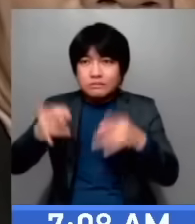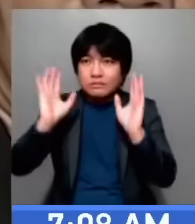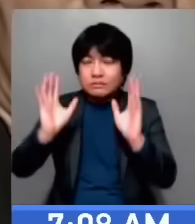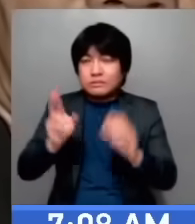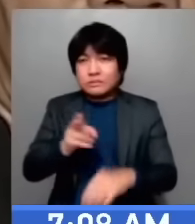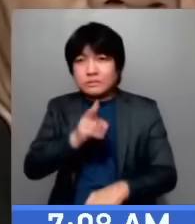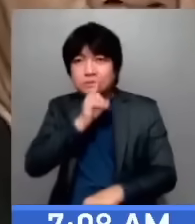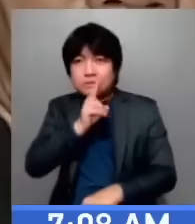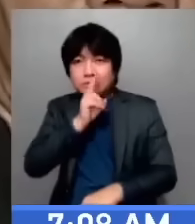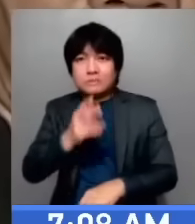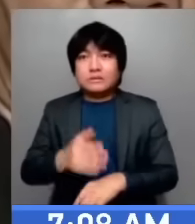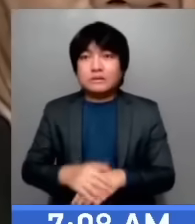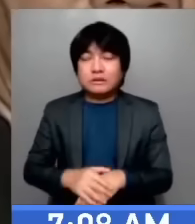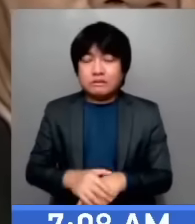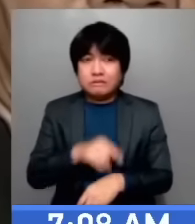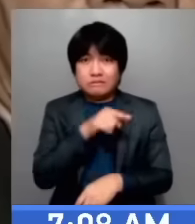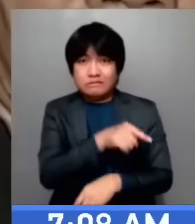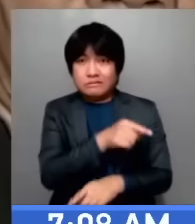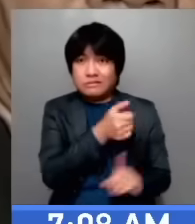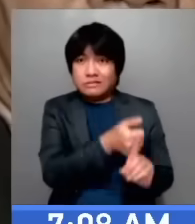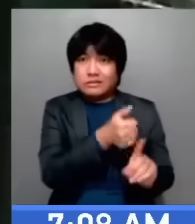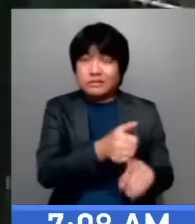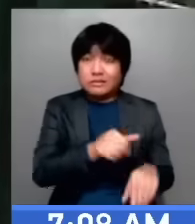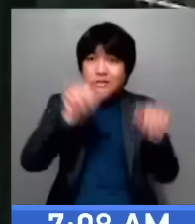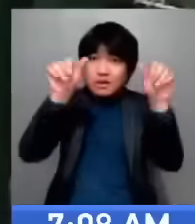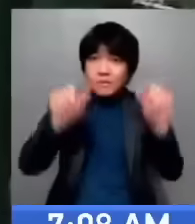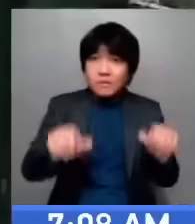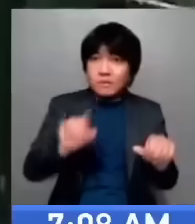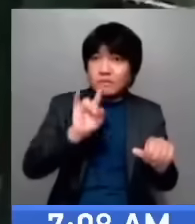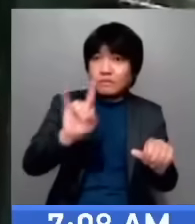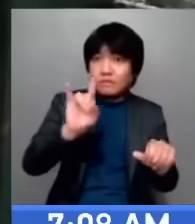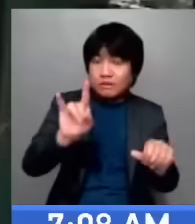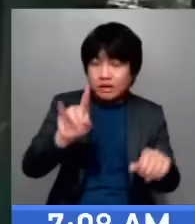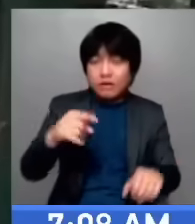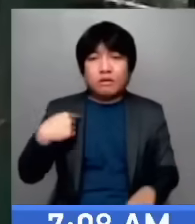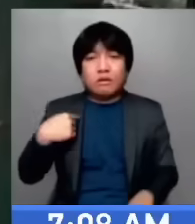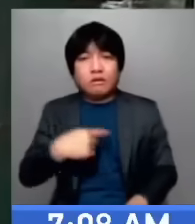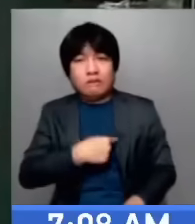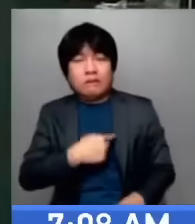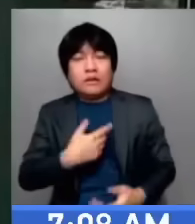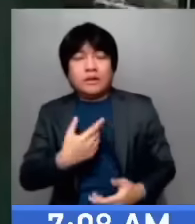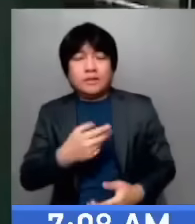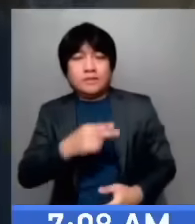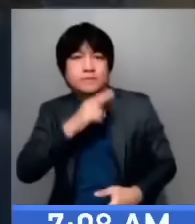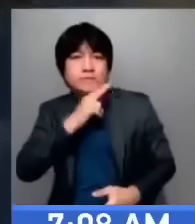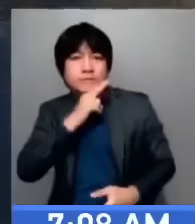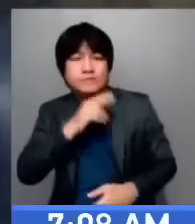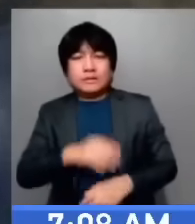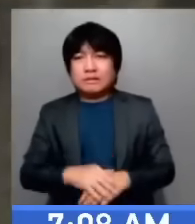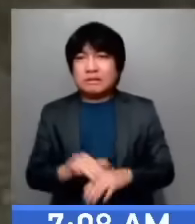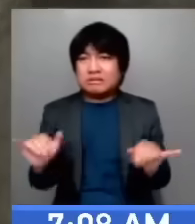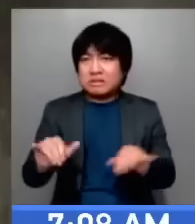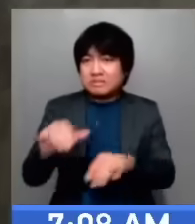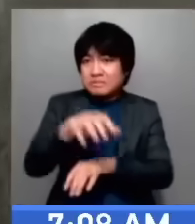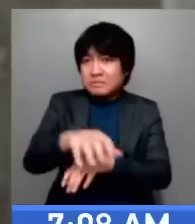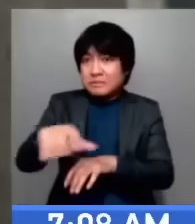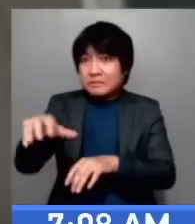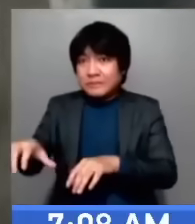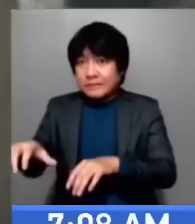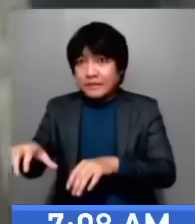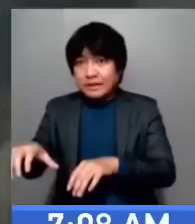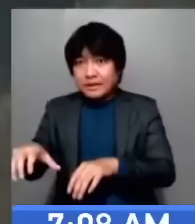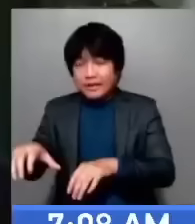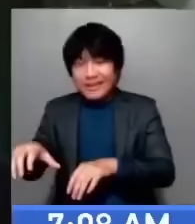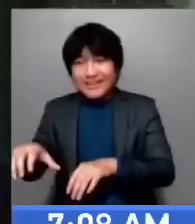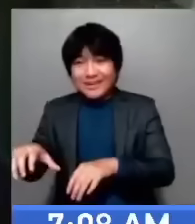media so kami ah bilang tugon ang ilang residente kahit paano y napapanatag daw ang kalooban dahil may mga pulis at barangay na